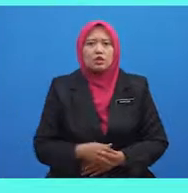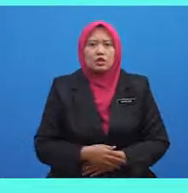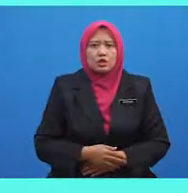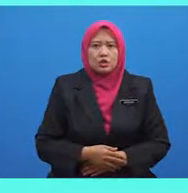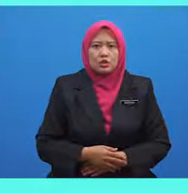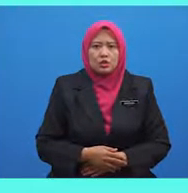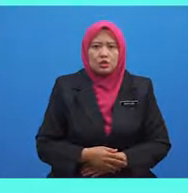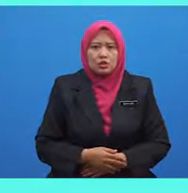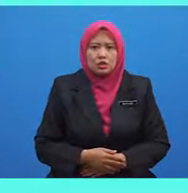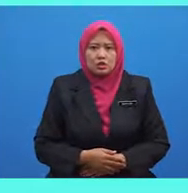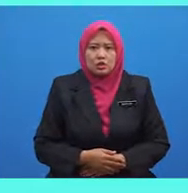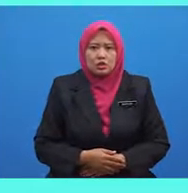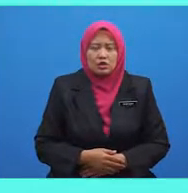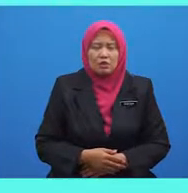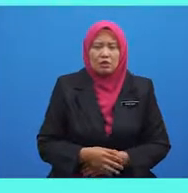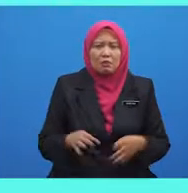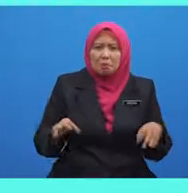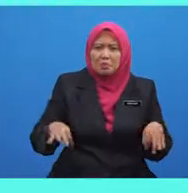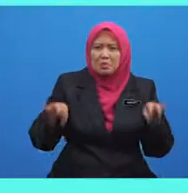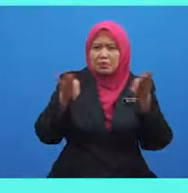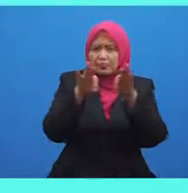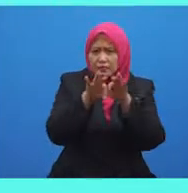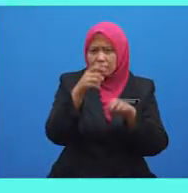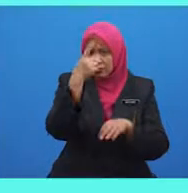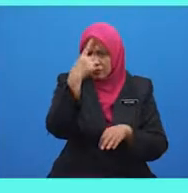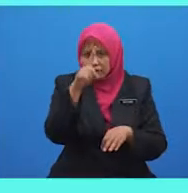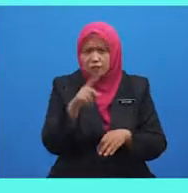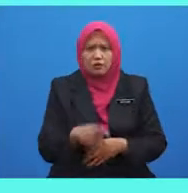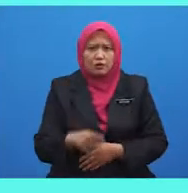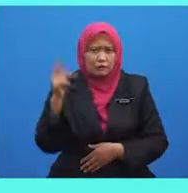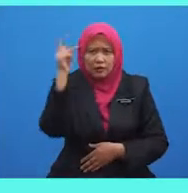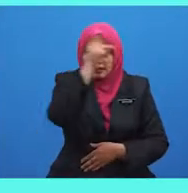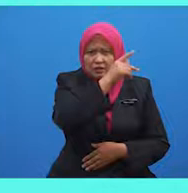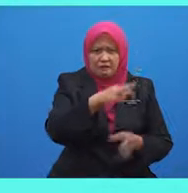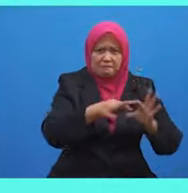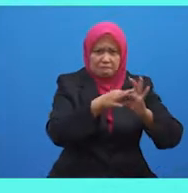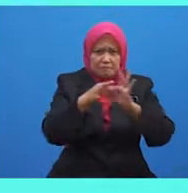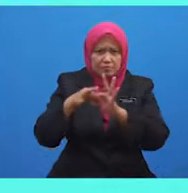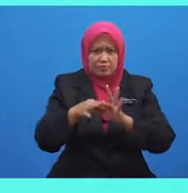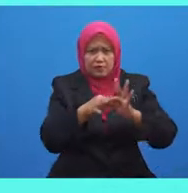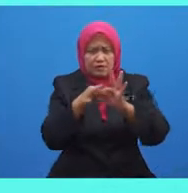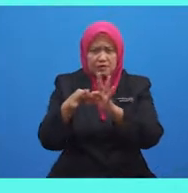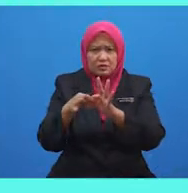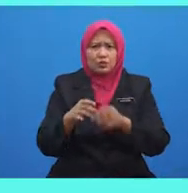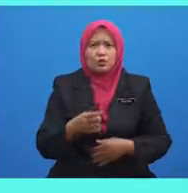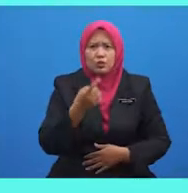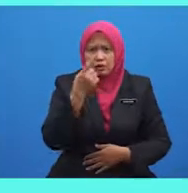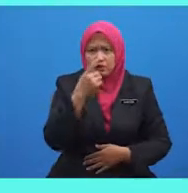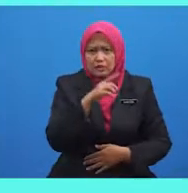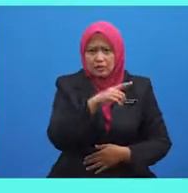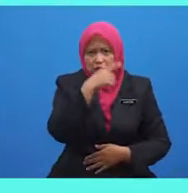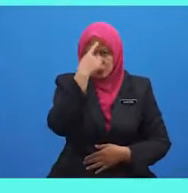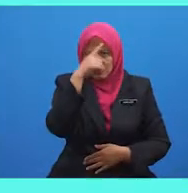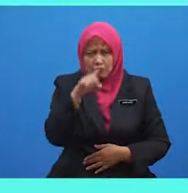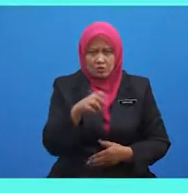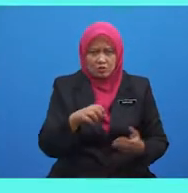memelihara perpaduan. Hal ini bagi mengelakkan perpecahan yang boleh mengancam perpaduan dan keamanan